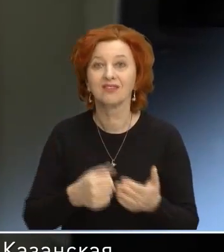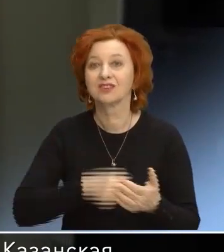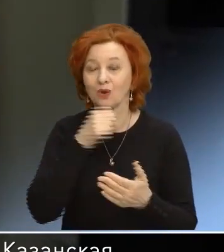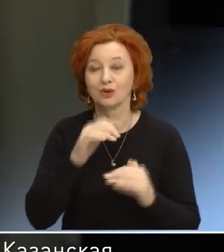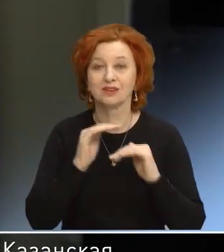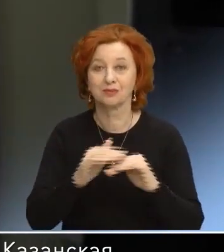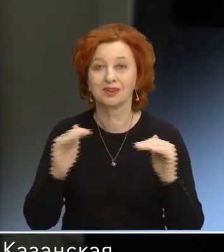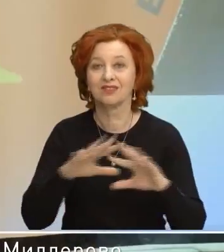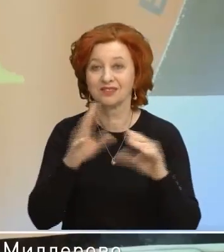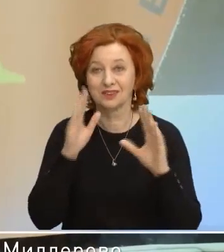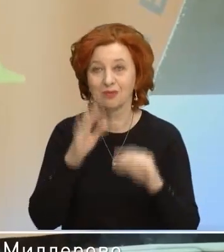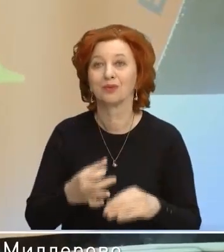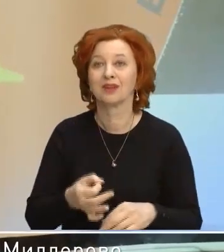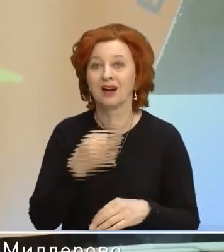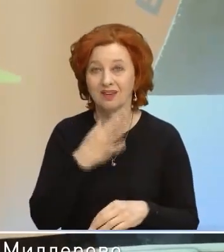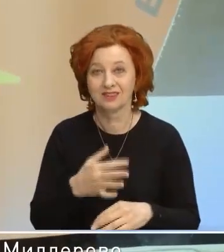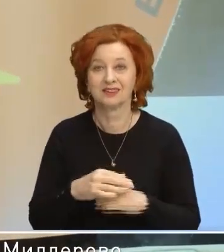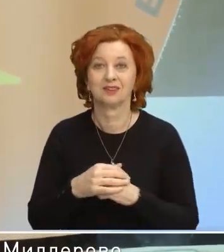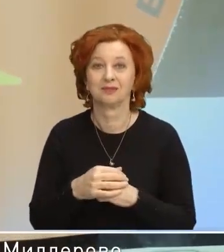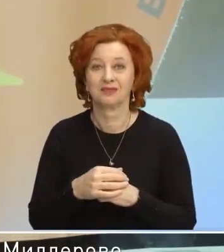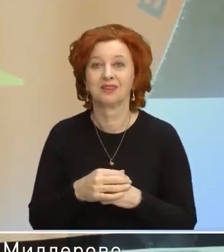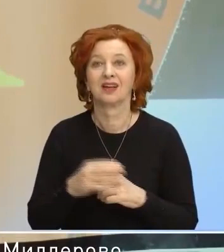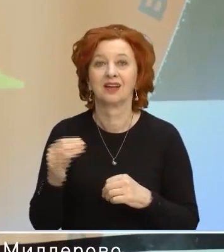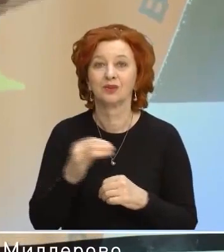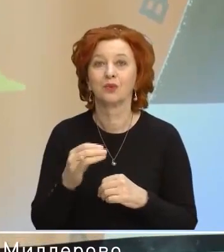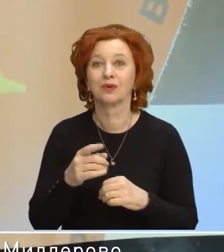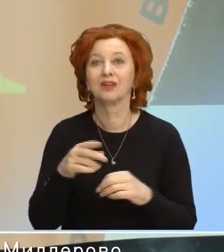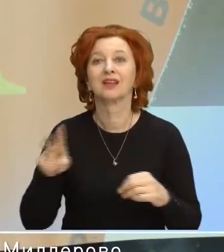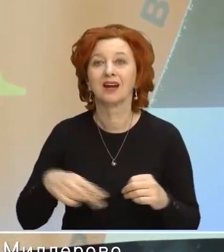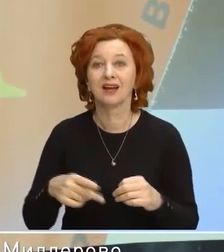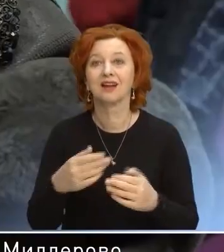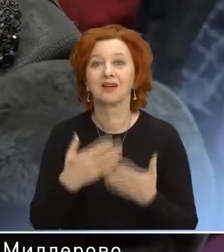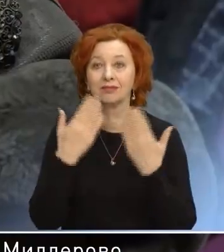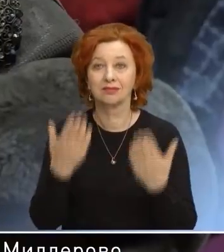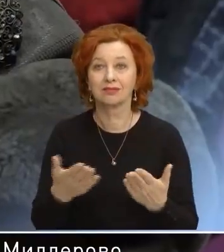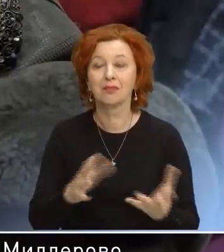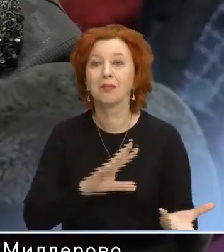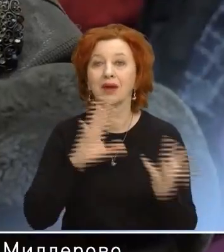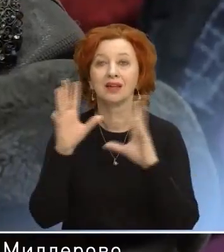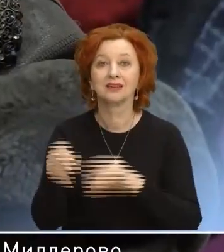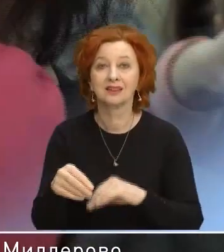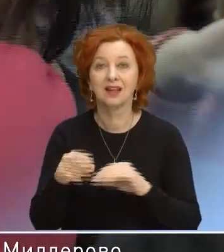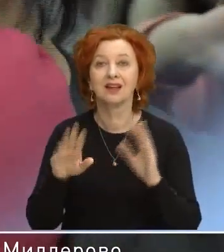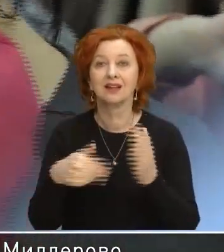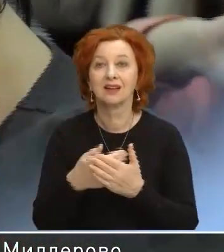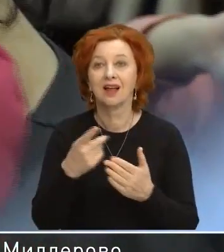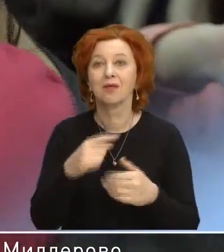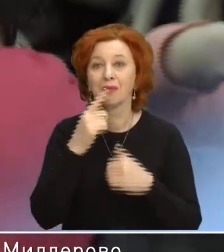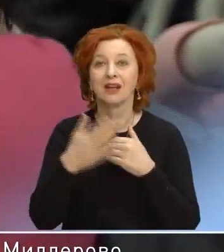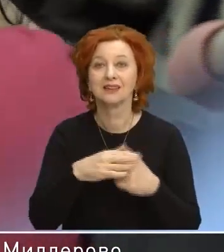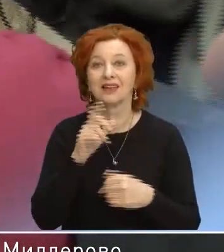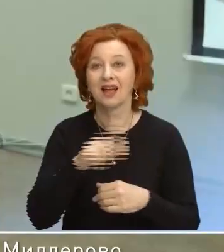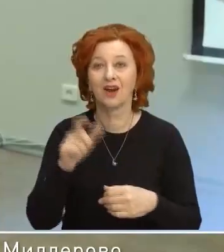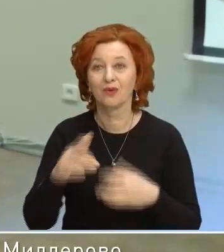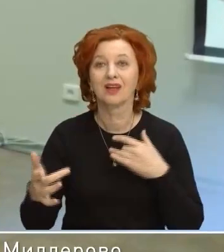детям. Всем будет нравиться. Директор филиала отметил, что переселенцы для дончан – близкие люди. Поэтому